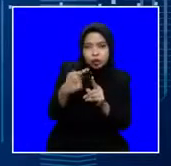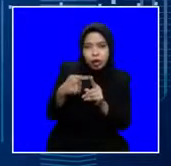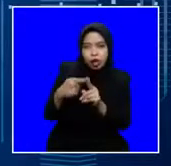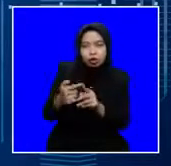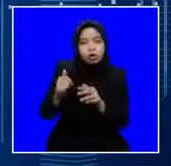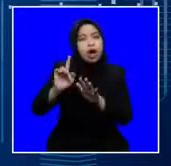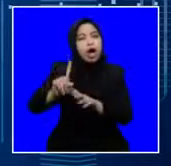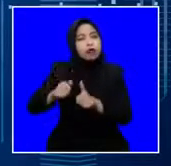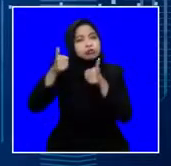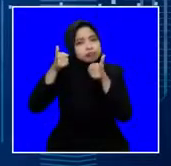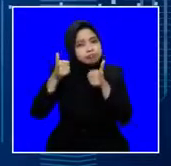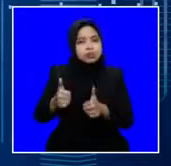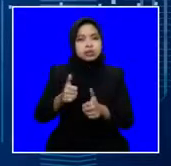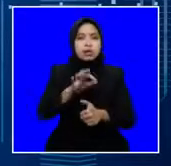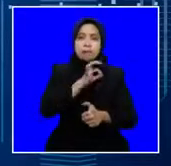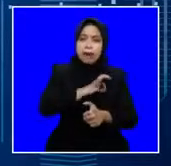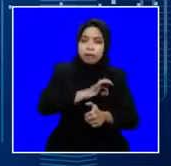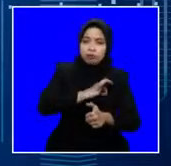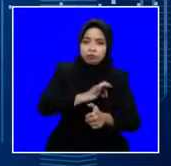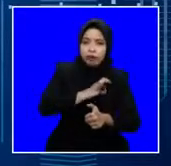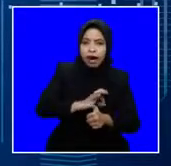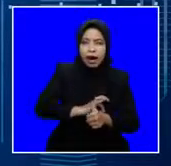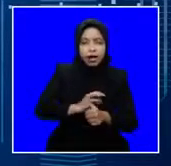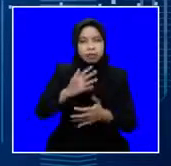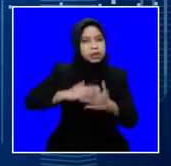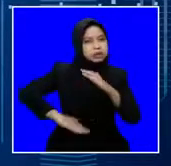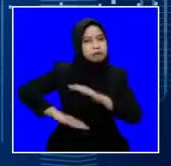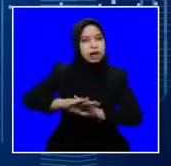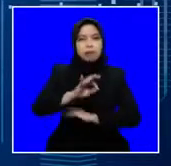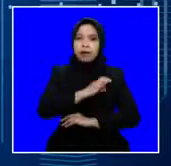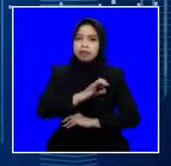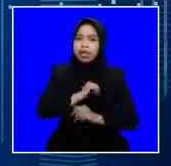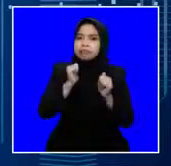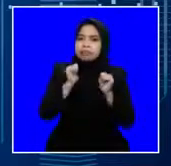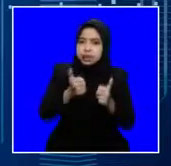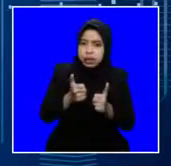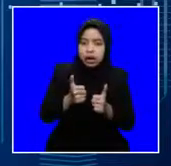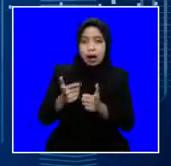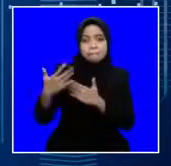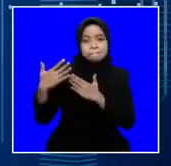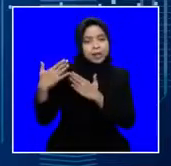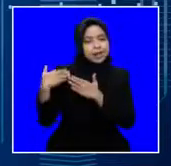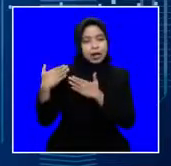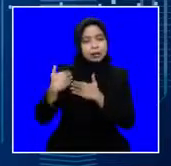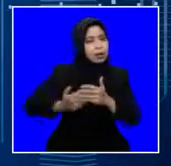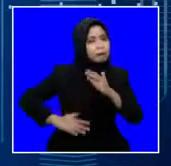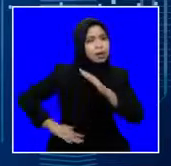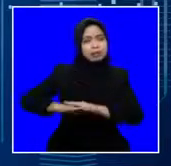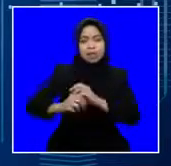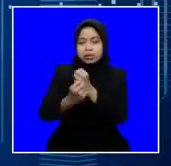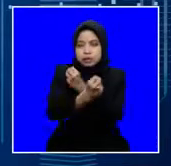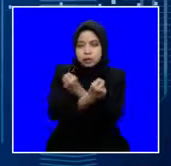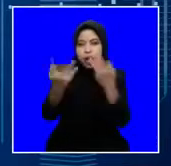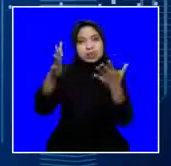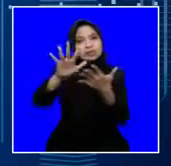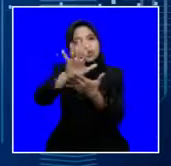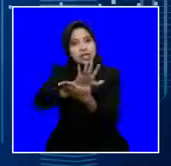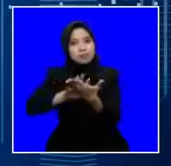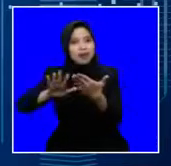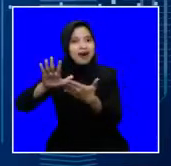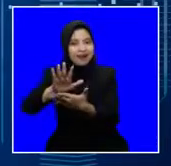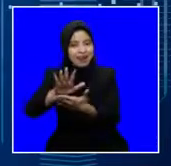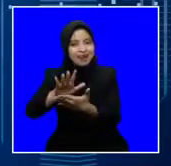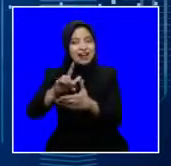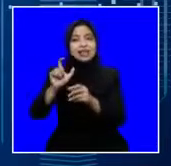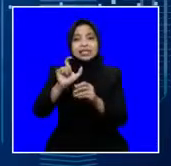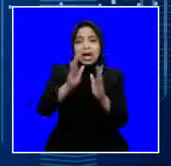bisa dimanfaatkan secara maksimal, dipertanggungjawabkan secara jelas, dan juga dengan